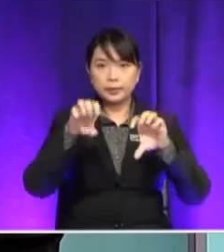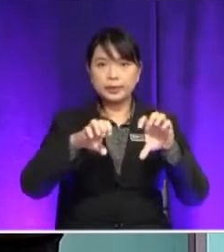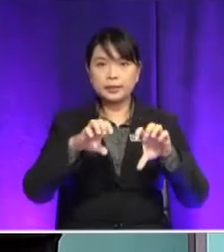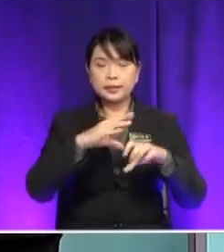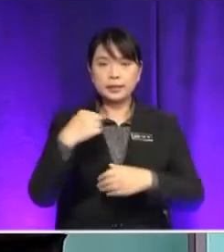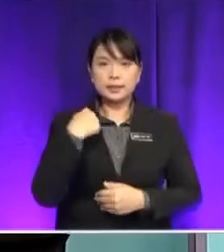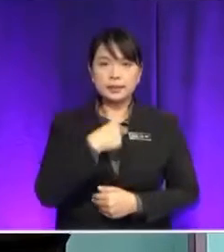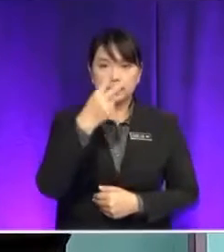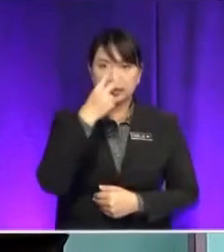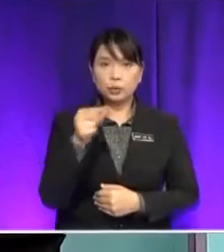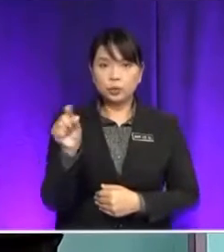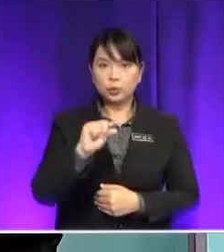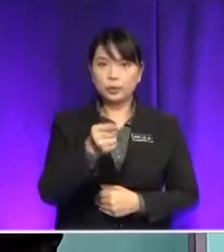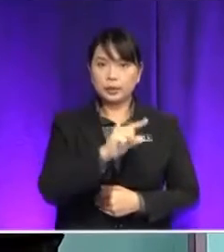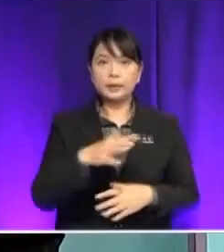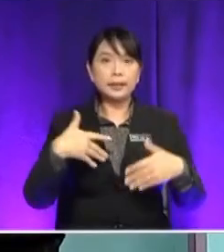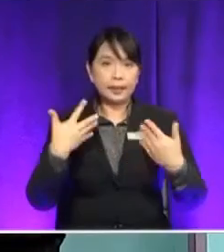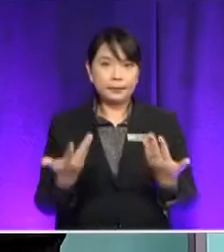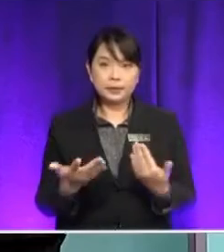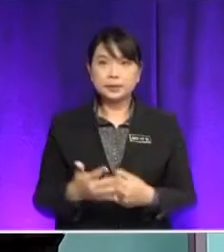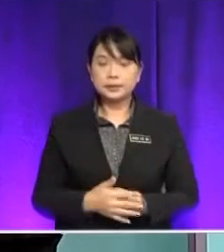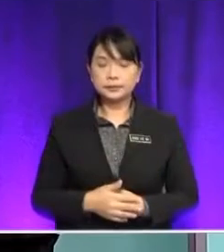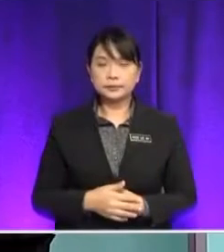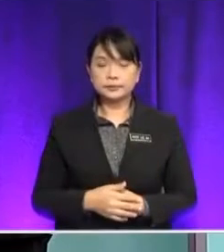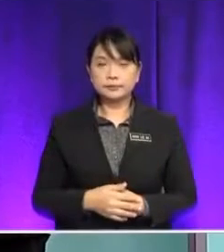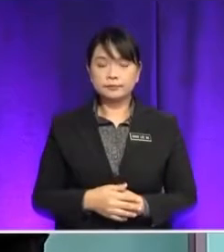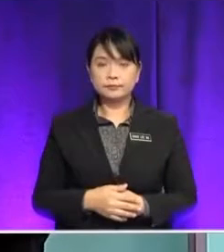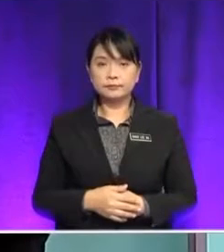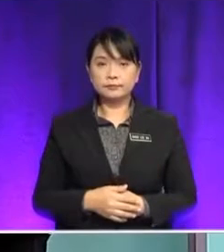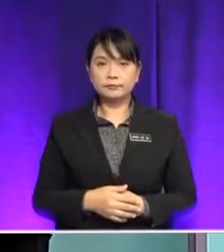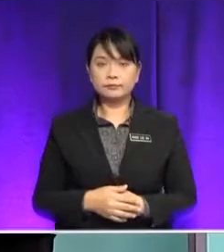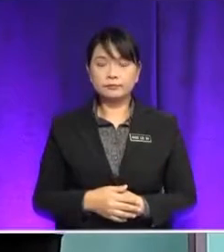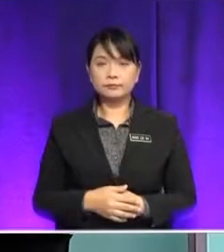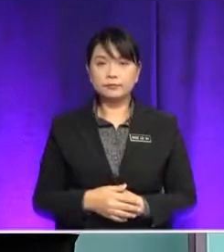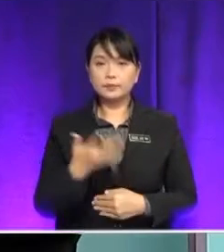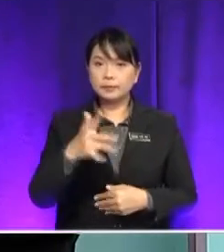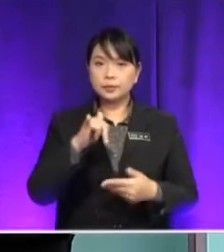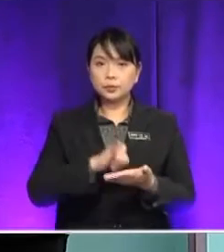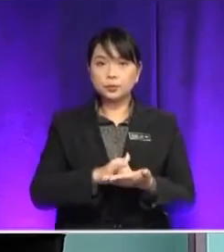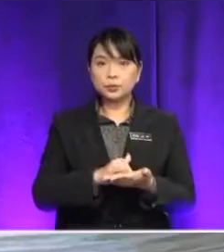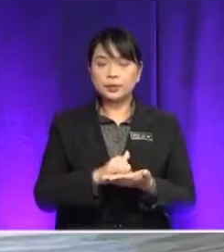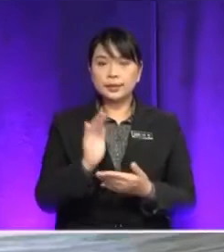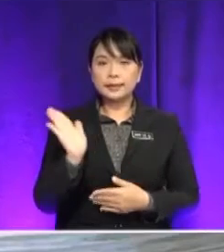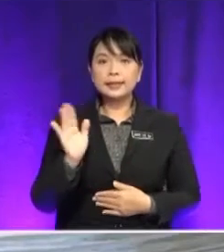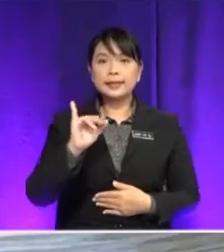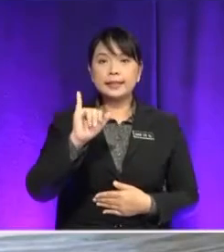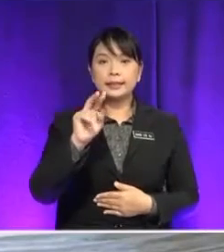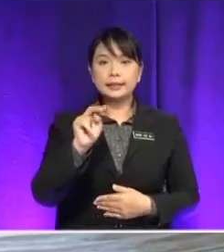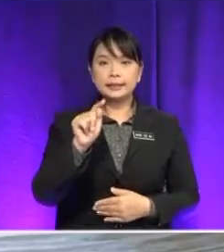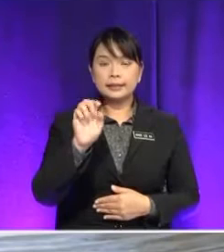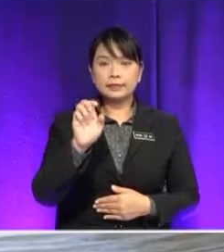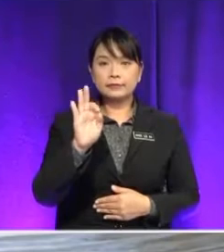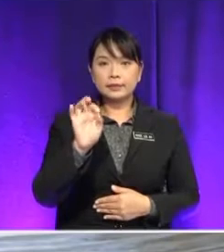perambatan gelombang berkenaan oke yang kedua yang kedua dinamakan interferensi dimana dua gelombang